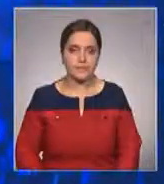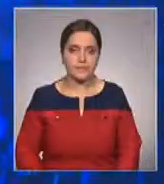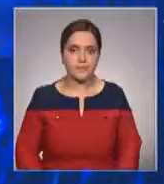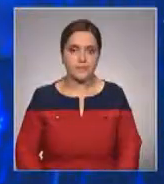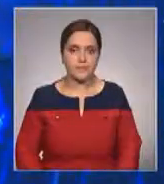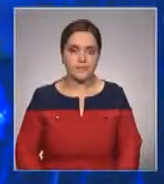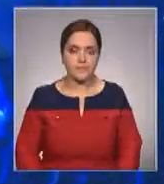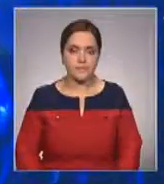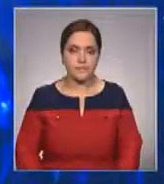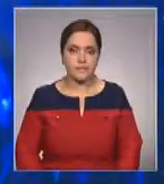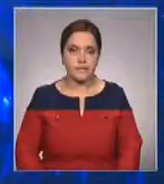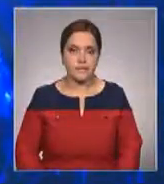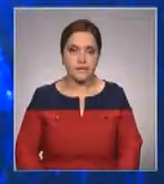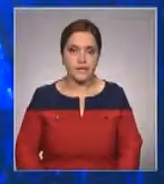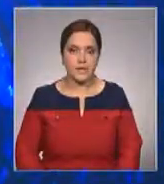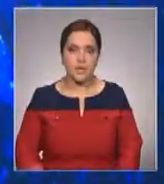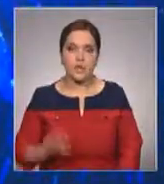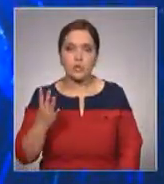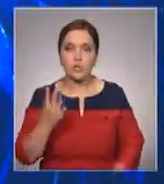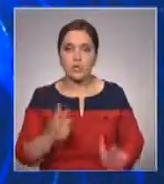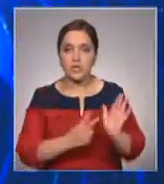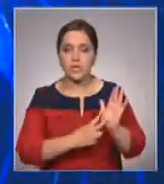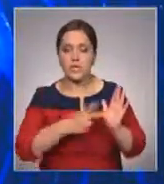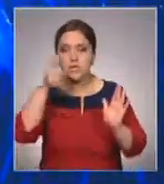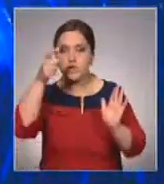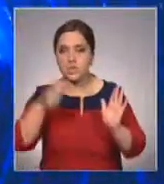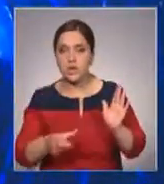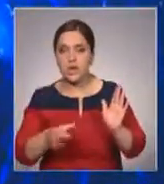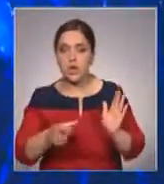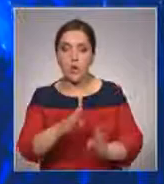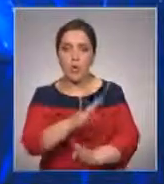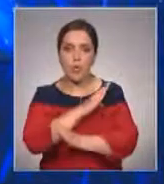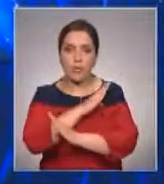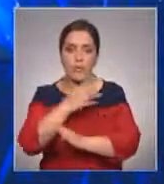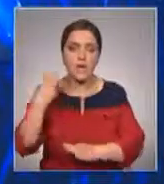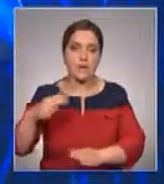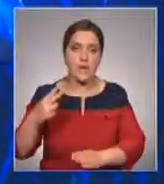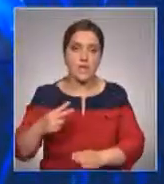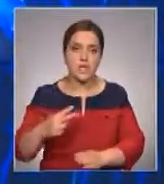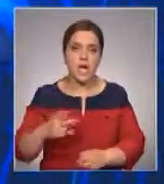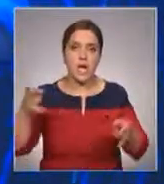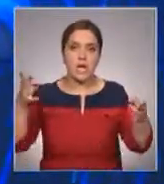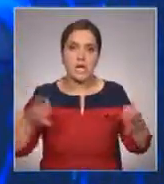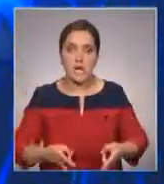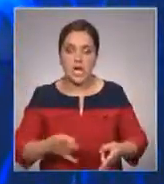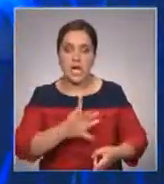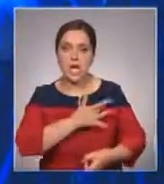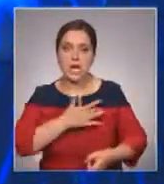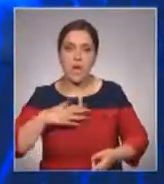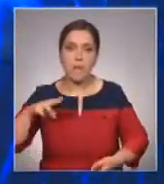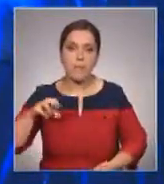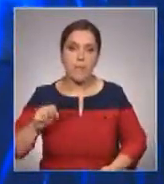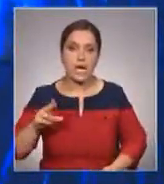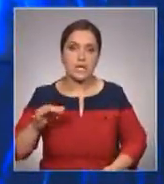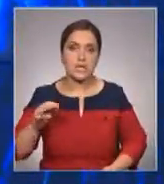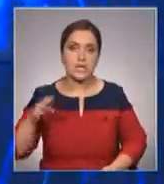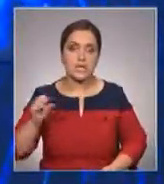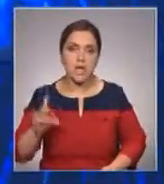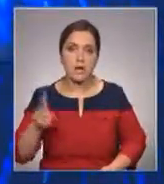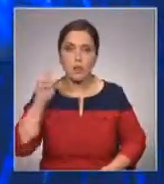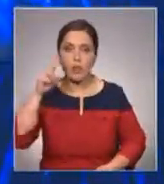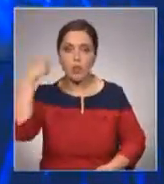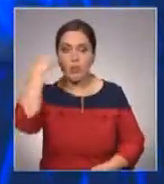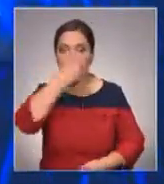Теперь о том, что происходит в мире. По меньшей мере 47 человек погибли, еще 20 получили ранения. Пакистане неизвестные на